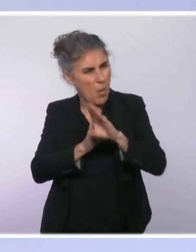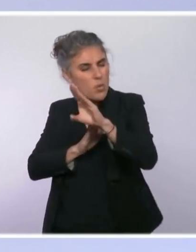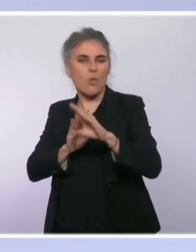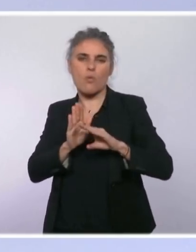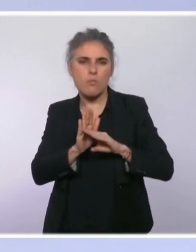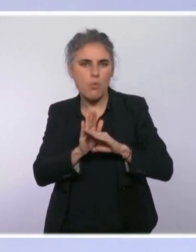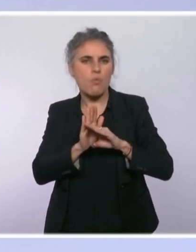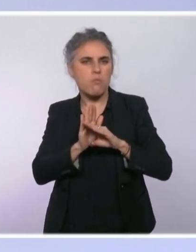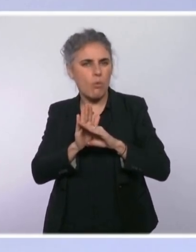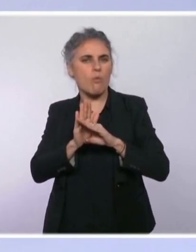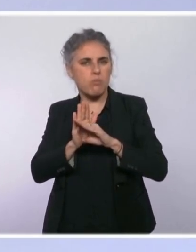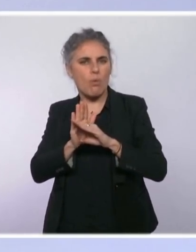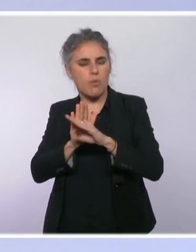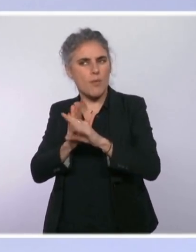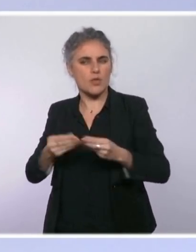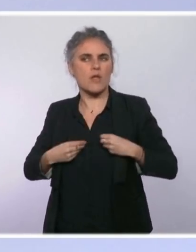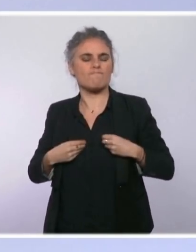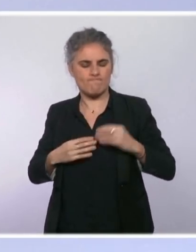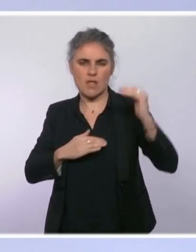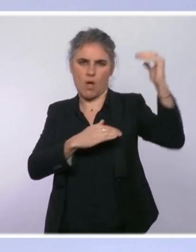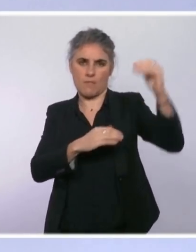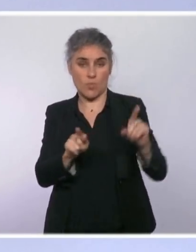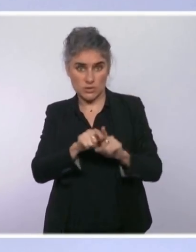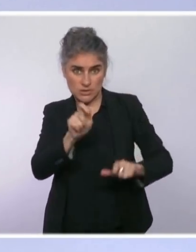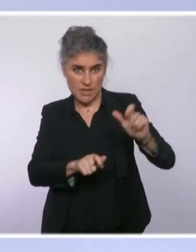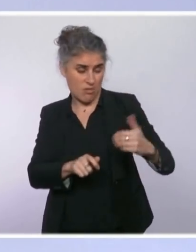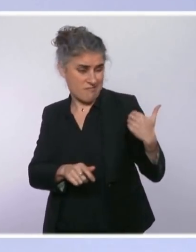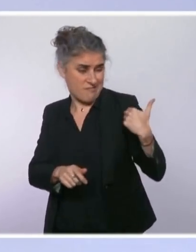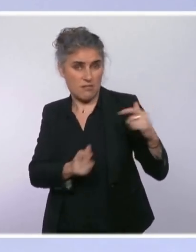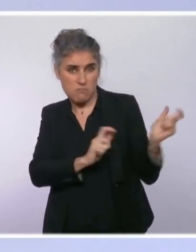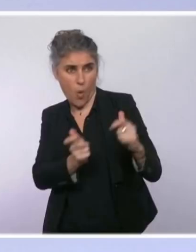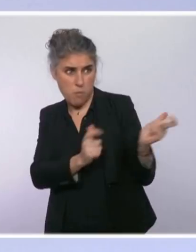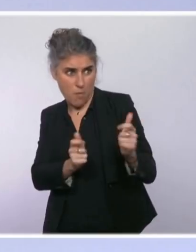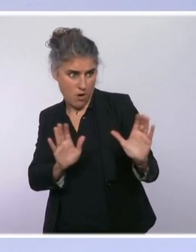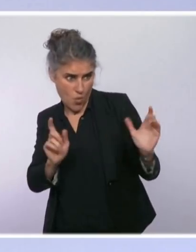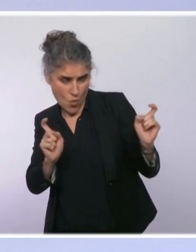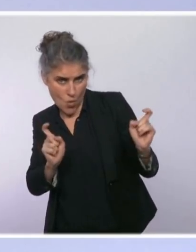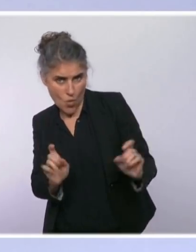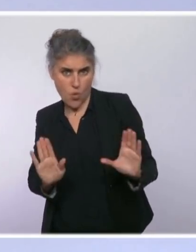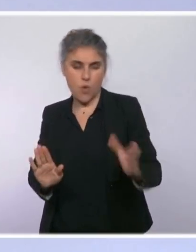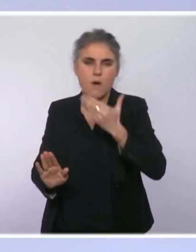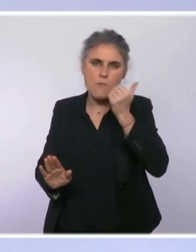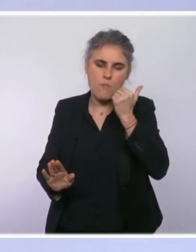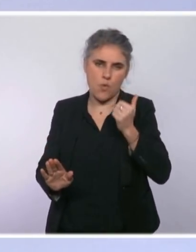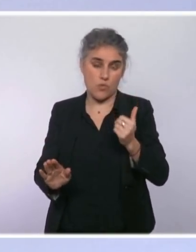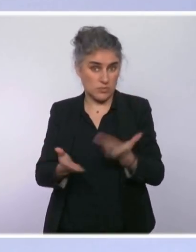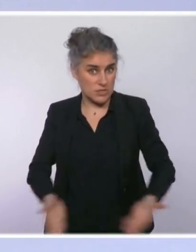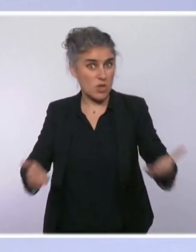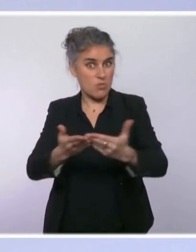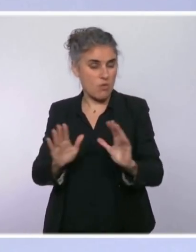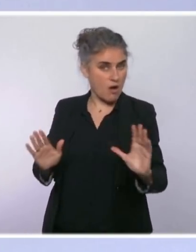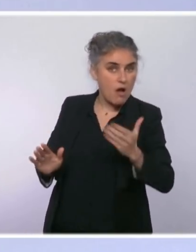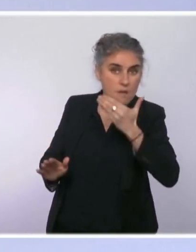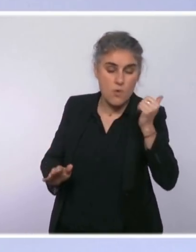d'espérer. Le nombre de nouvelles admissions a même entamé une baisse ces derniers jours. Vous le voyez donc, l'embellie sanitaire se confirme et la sortie